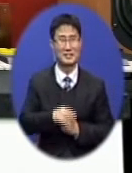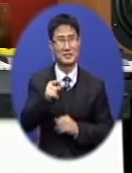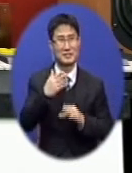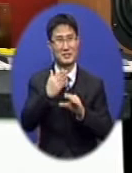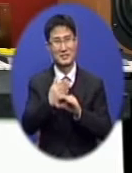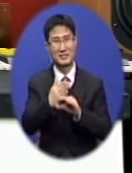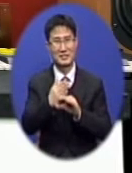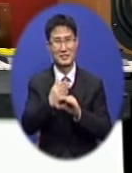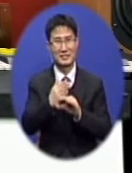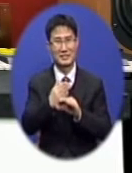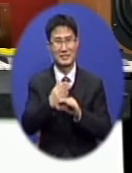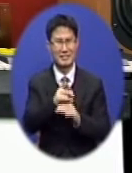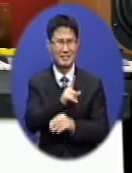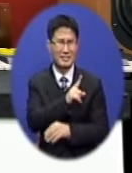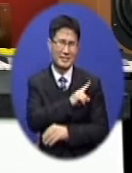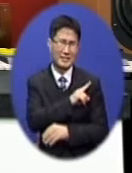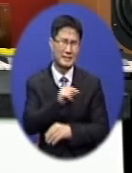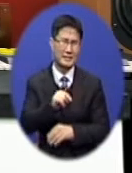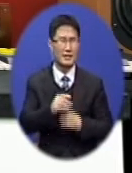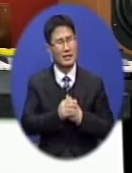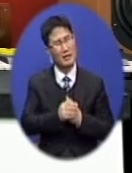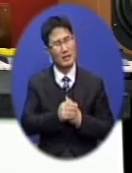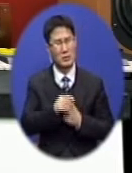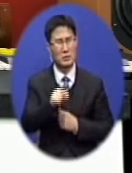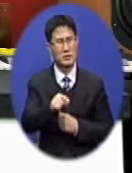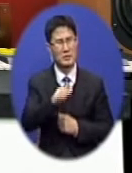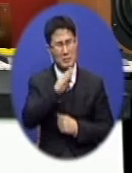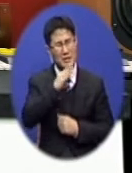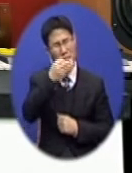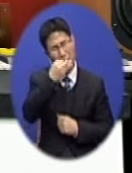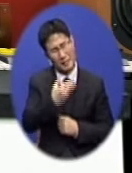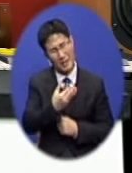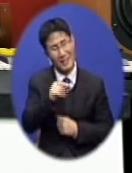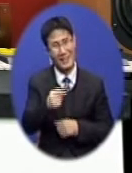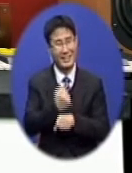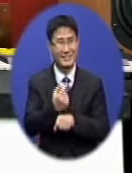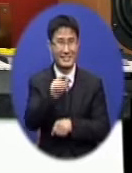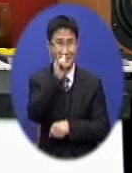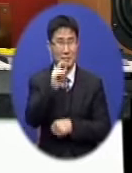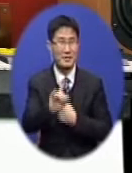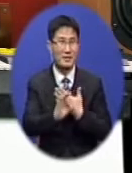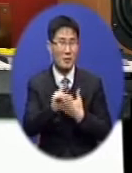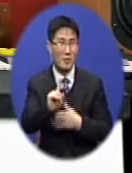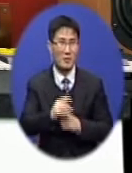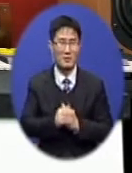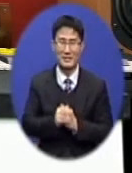중에서 가장 그냥 아, 요거는 참 힘들었다 하는 것이 있으시다면요.